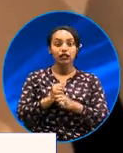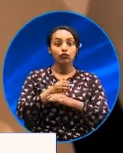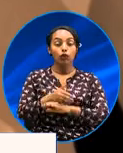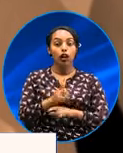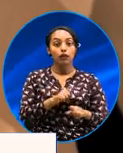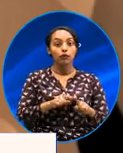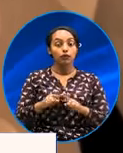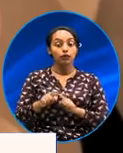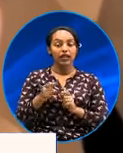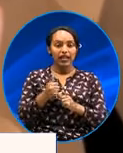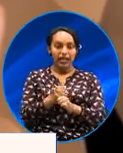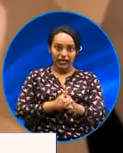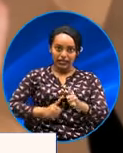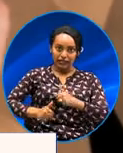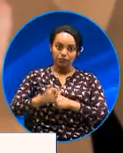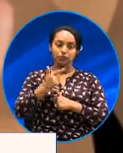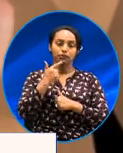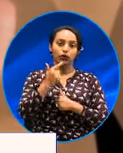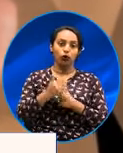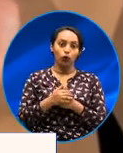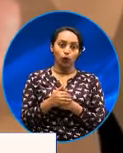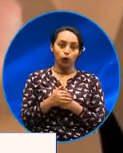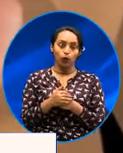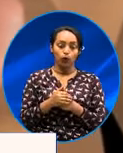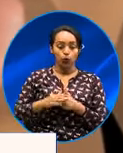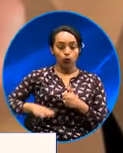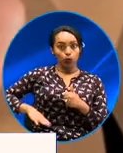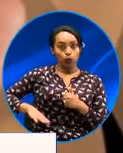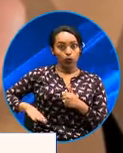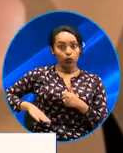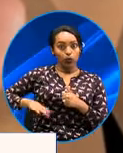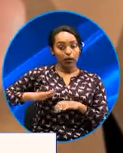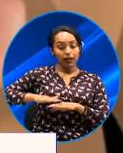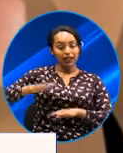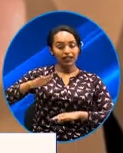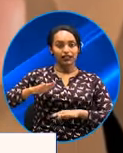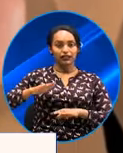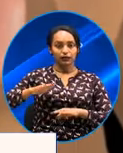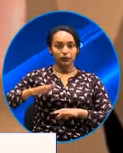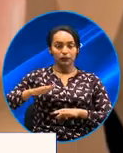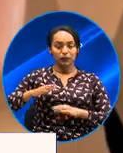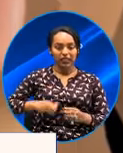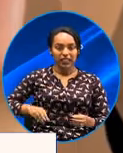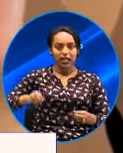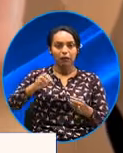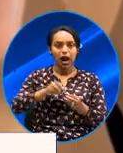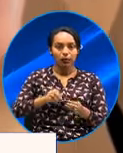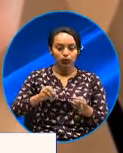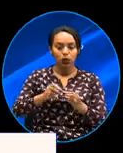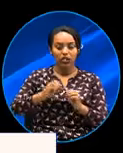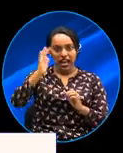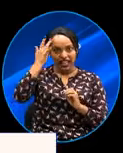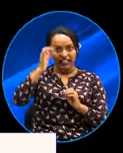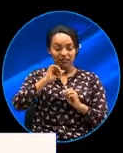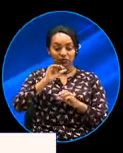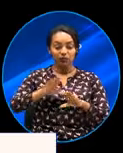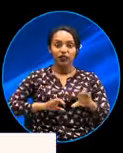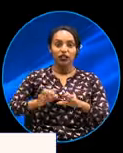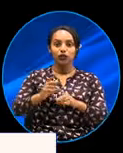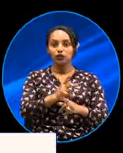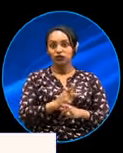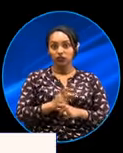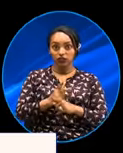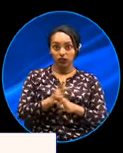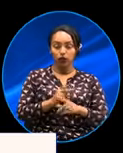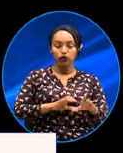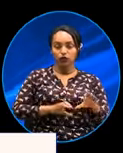ደግሞ በእርሊ ቀደም ብሎ ጉበቱ የበለጠ ተባብሶ እንዳይታመም የሚደረጉትን